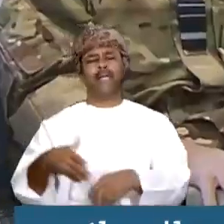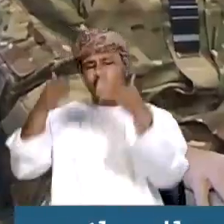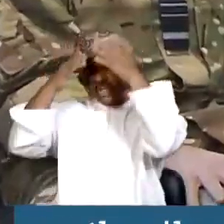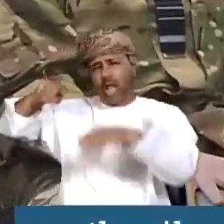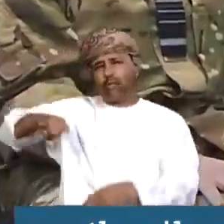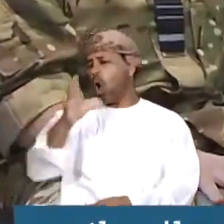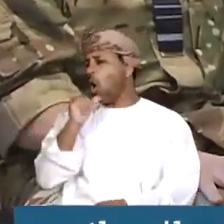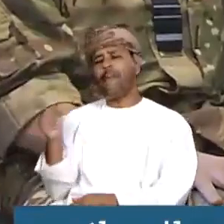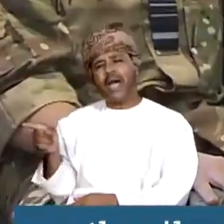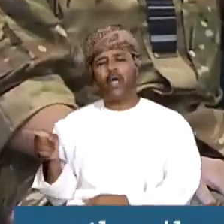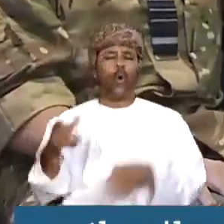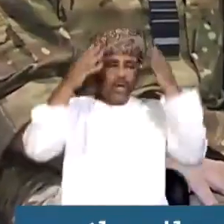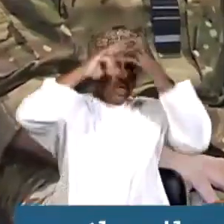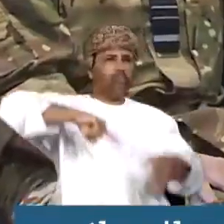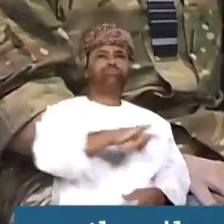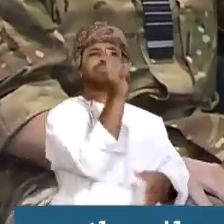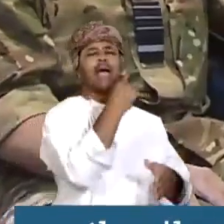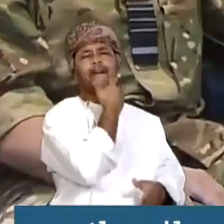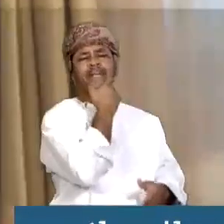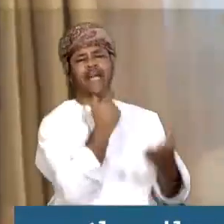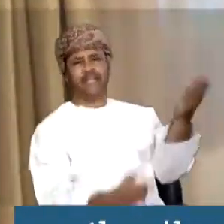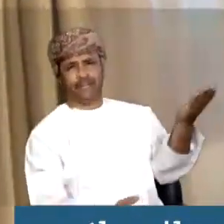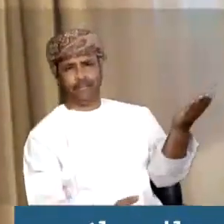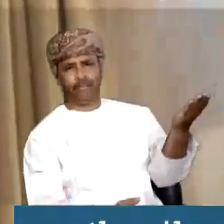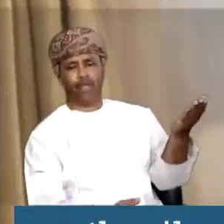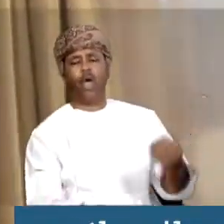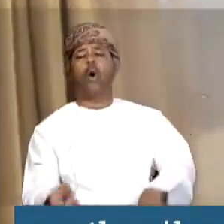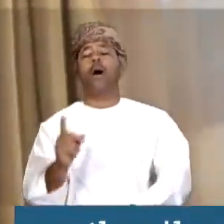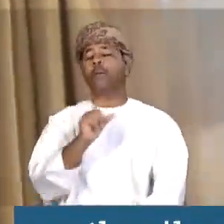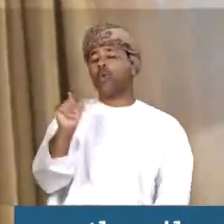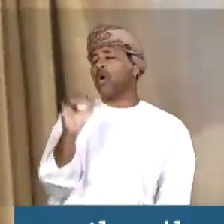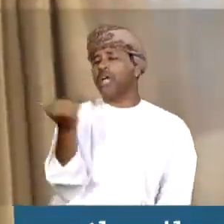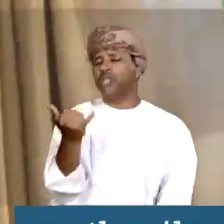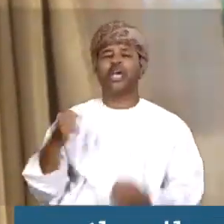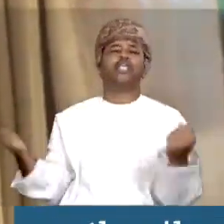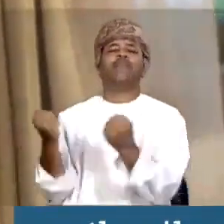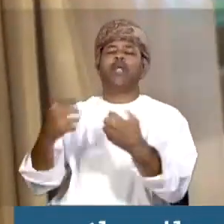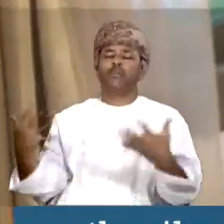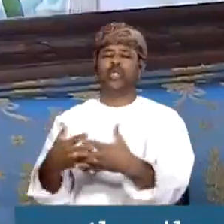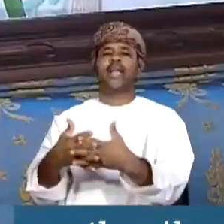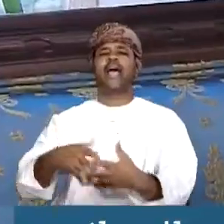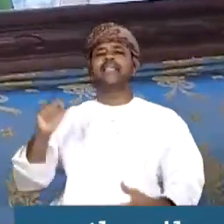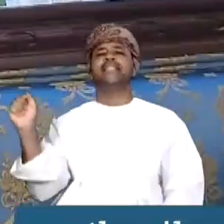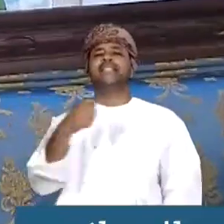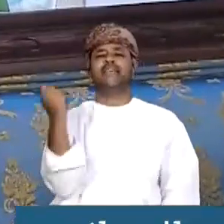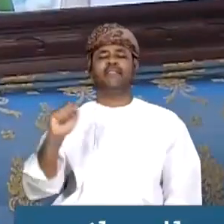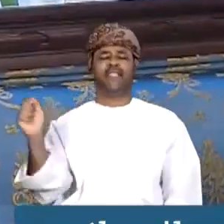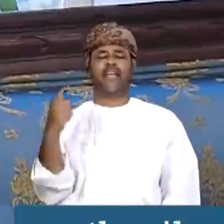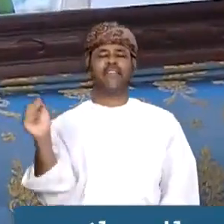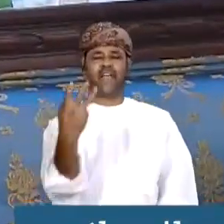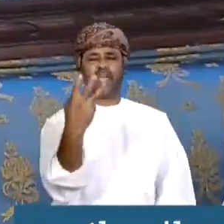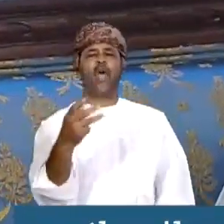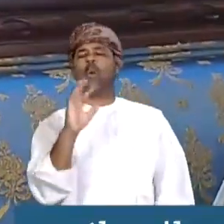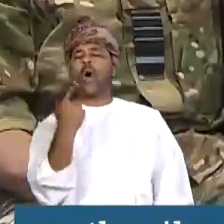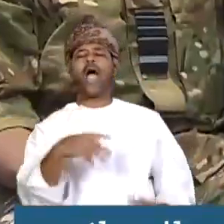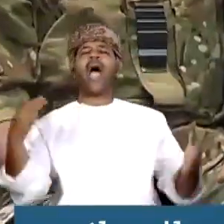الجو السلطاني العماني وسلاح الجو الملكي البريطاني، لا سيما التمرين المشترك السيف السريع 3 وفعاليات البيان